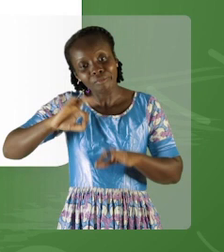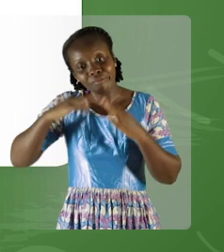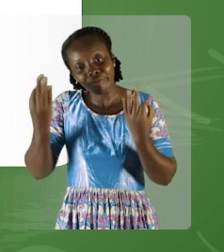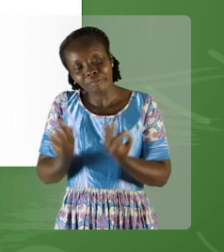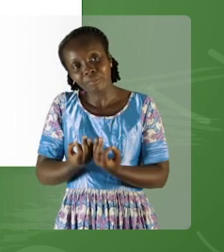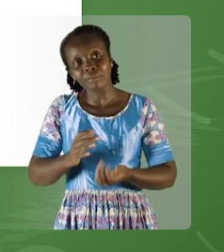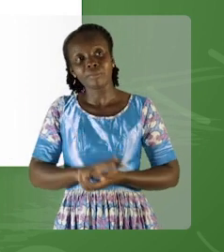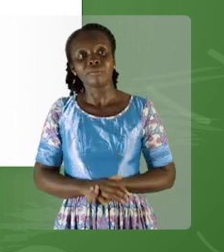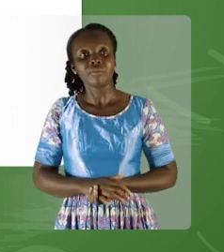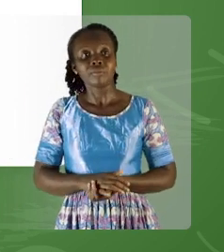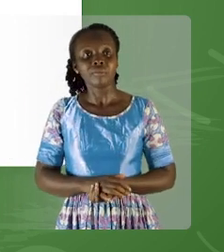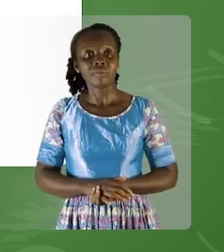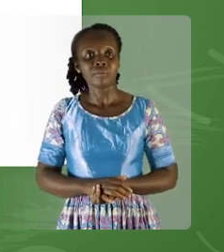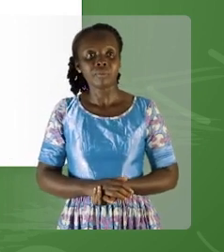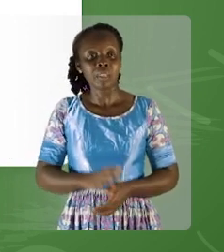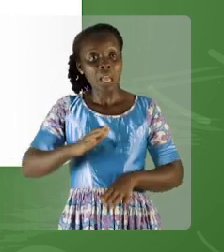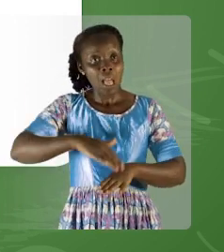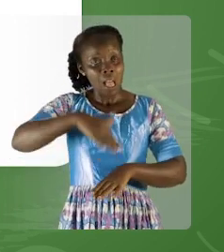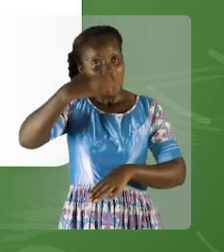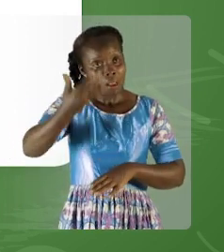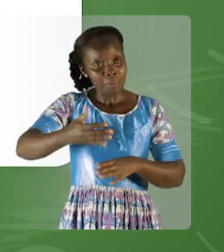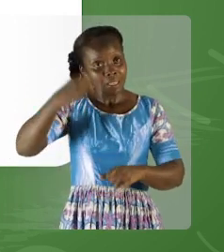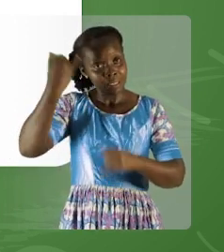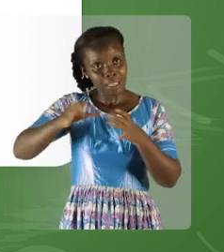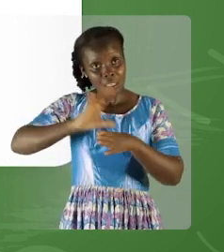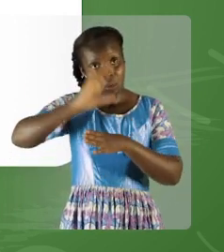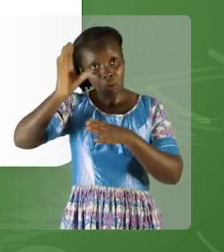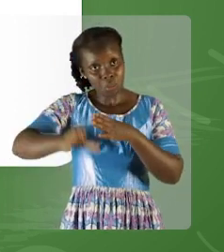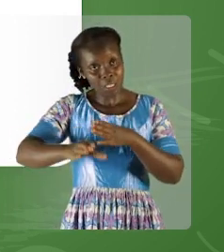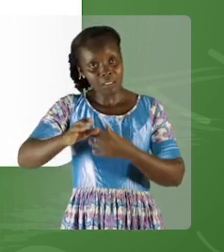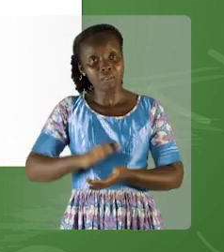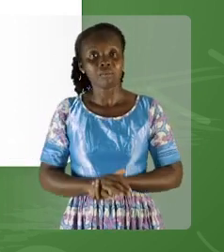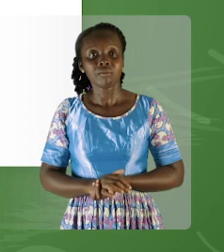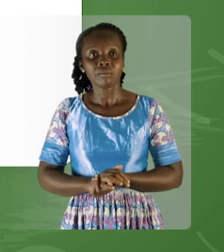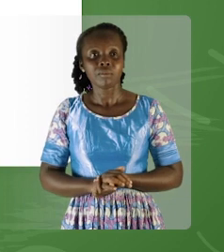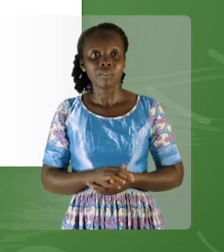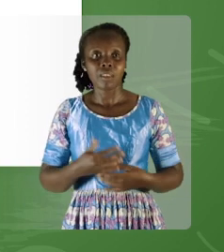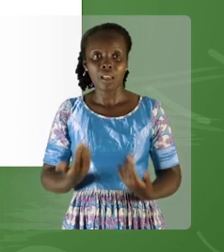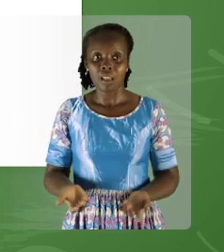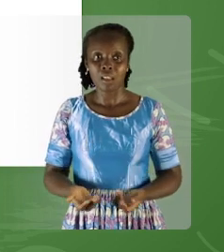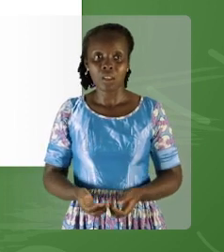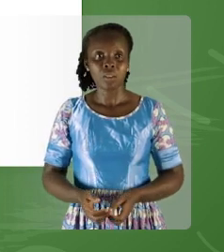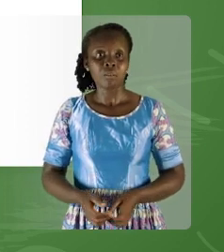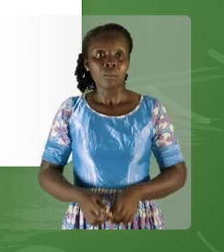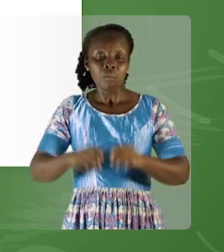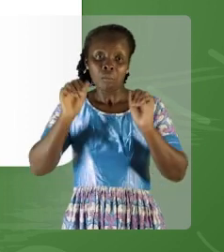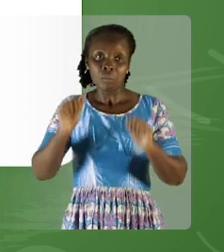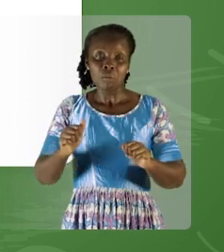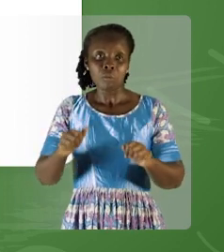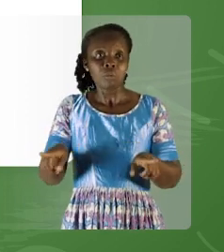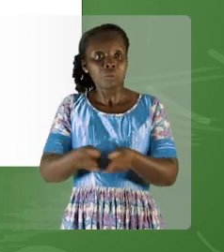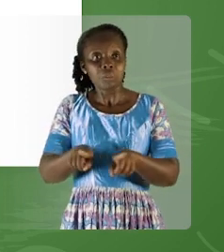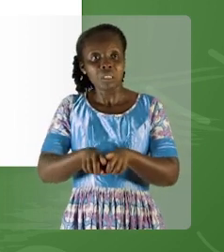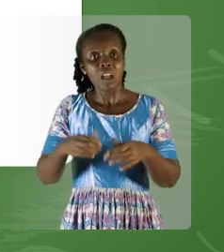auparavant. Maintenant, la dernière conséquence concernant cette jeune fille, celle qu'il peut avoir